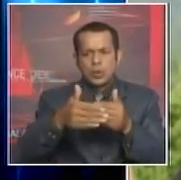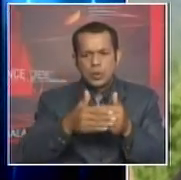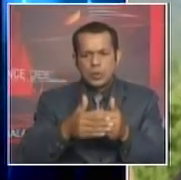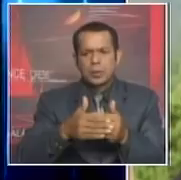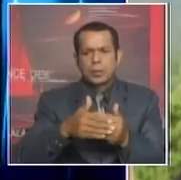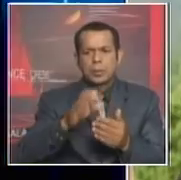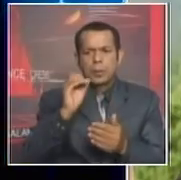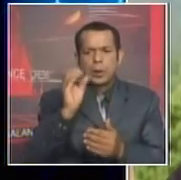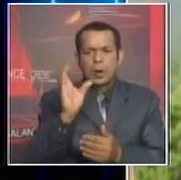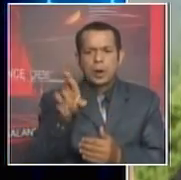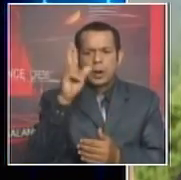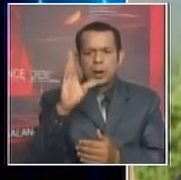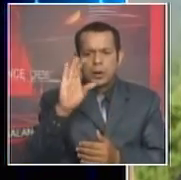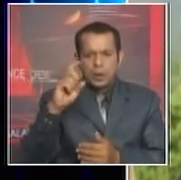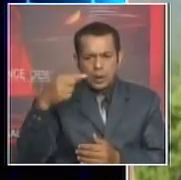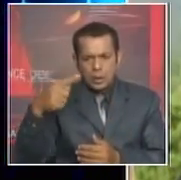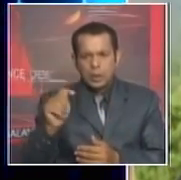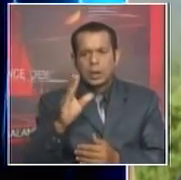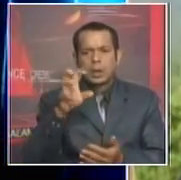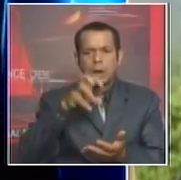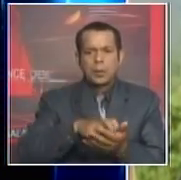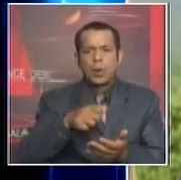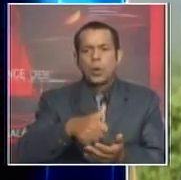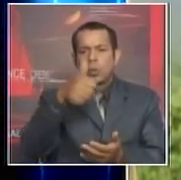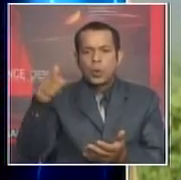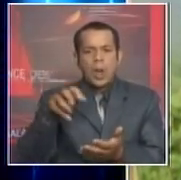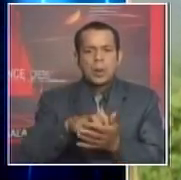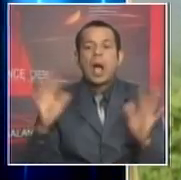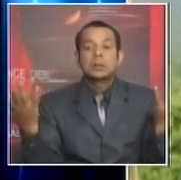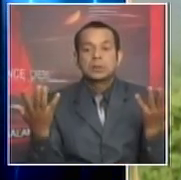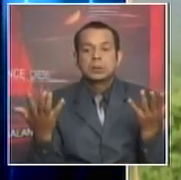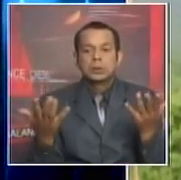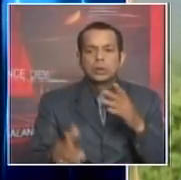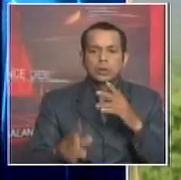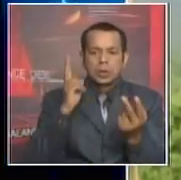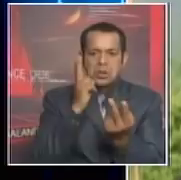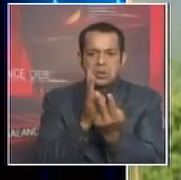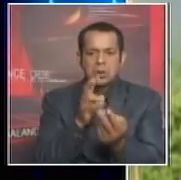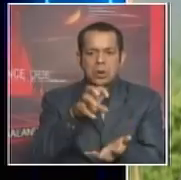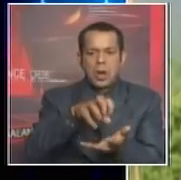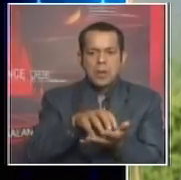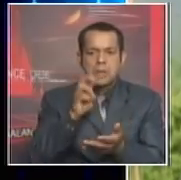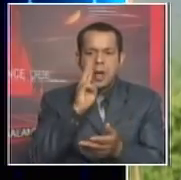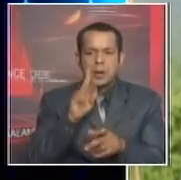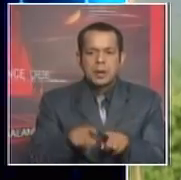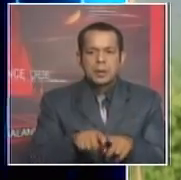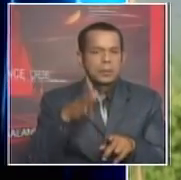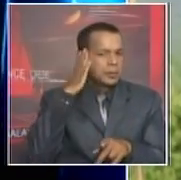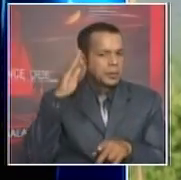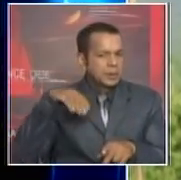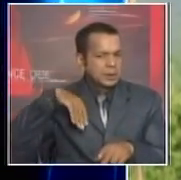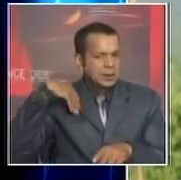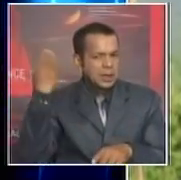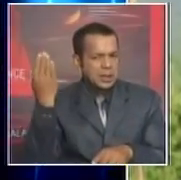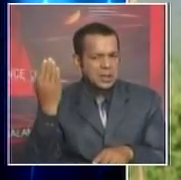पर्यटकीय गन्तव्य नगरकोट बाहेक अर्को उदाहरण कहाँ दिन सकिन्छ। हामीले यस्तो ठाउँमा पनि यस्तो ठाउँलाई पनि व्यवस्था गरेर